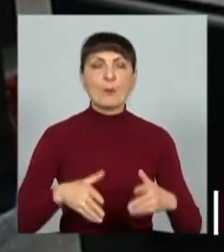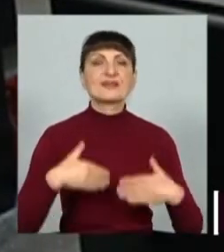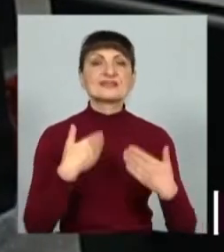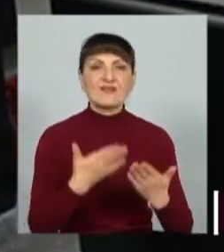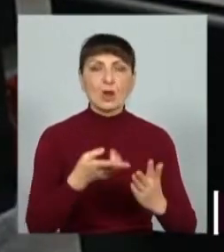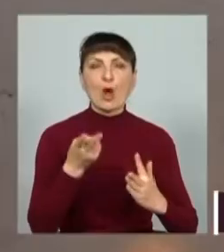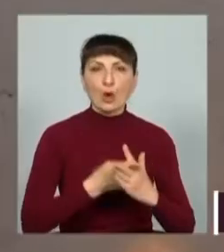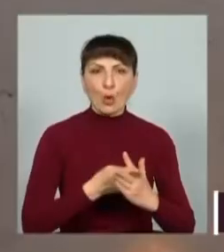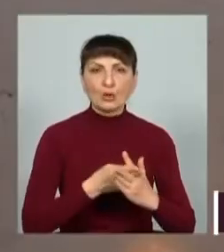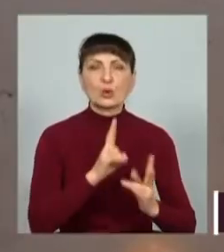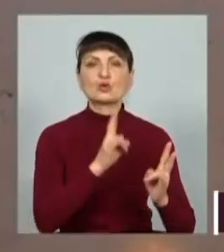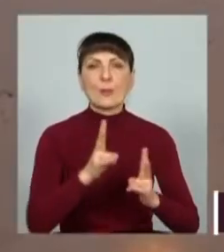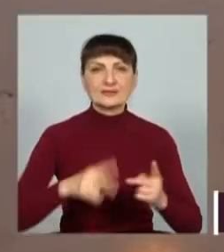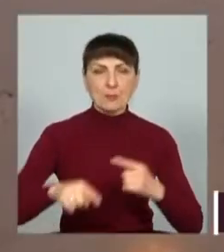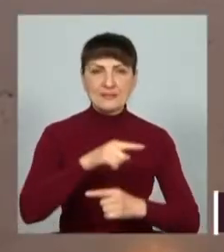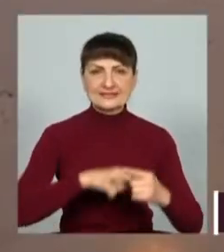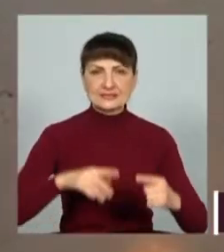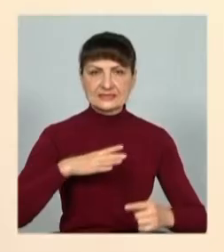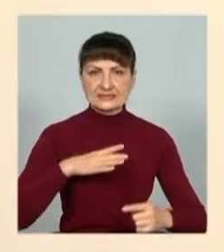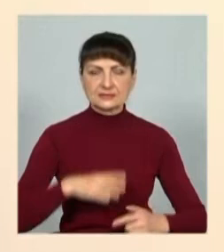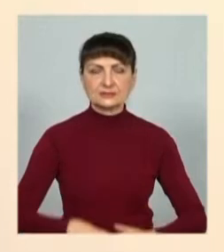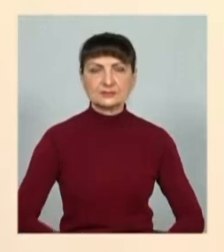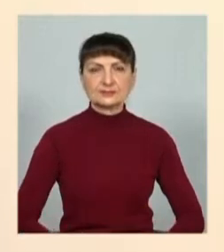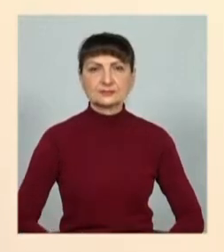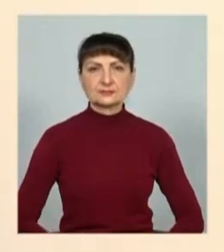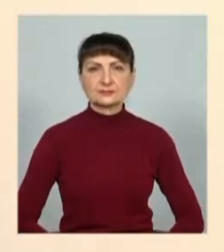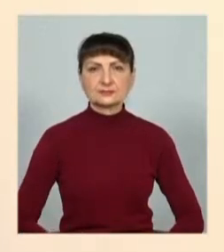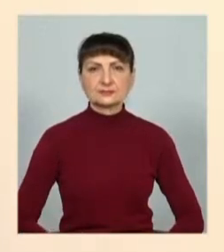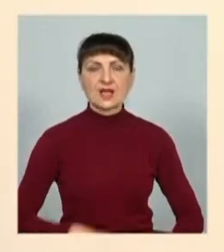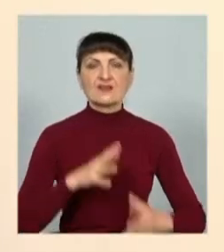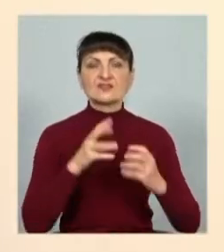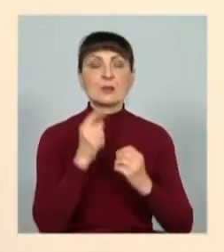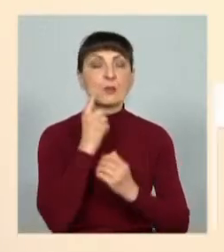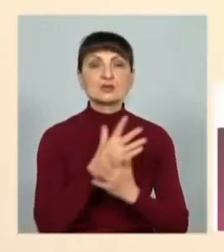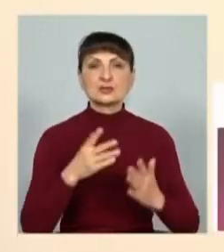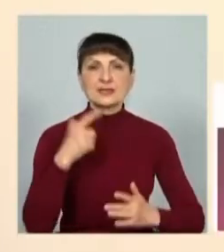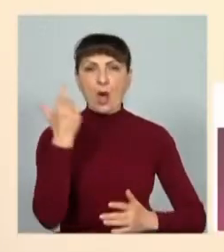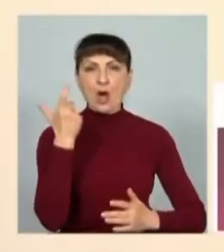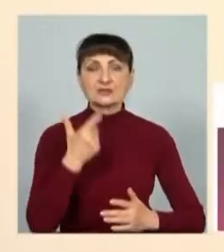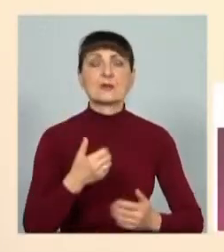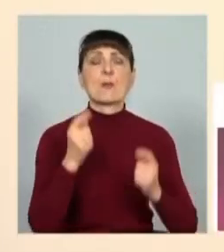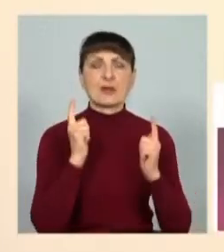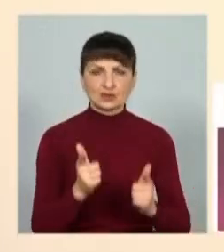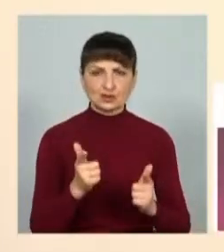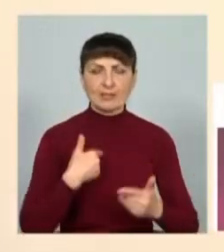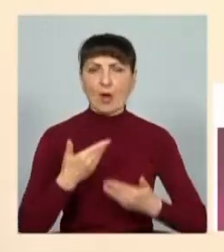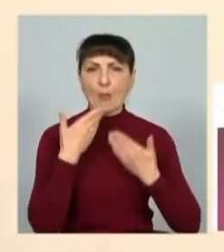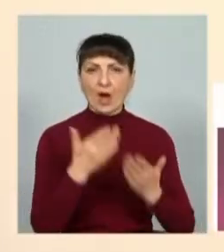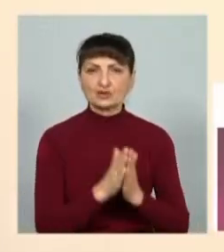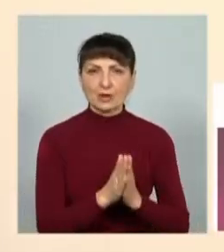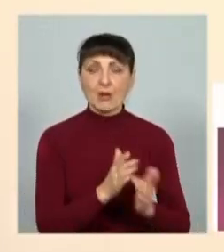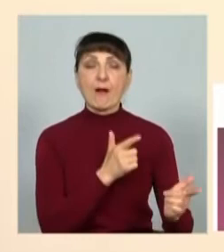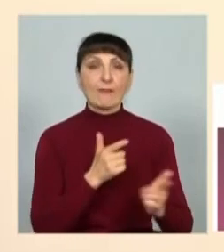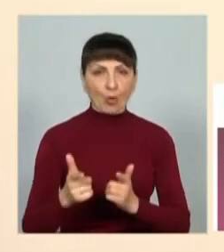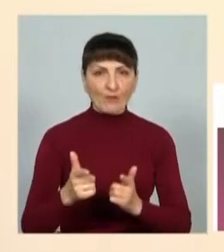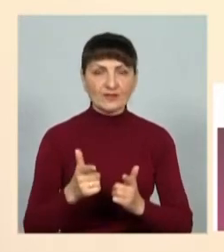предоставлению льгот пострадавшему бизнесу. В целом большинство собственников поддержали наше обращение, подтвердили